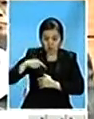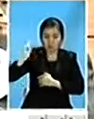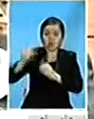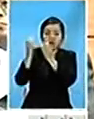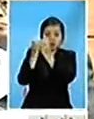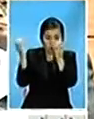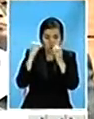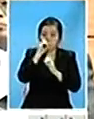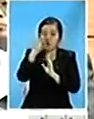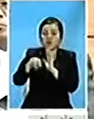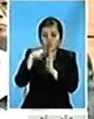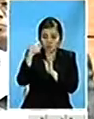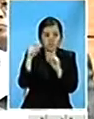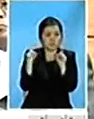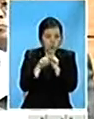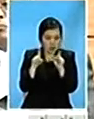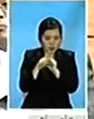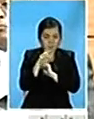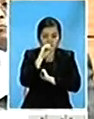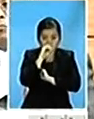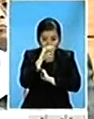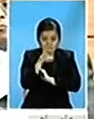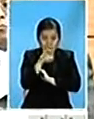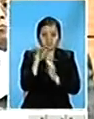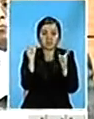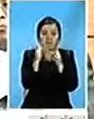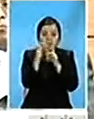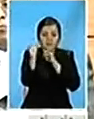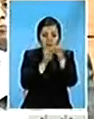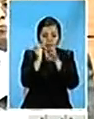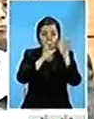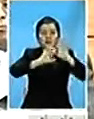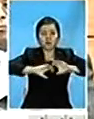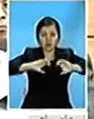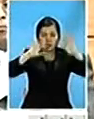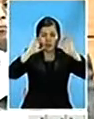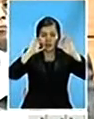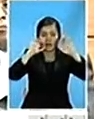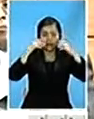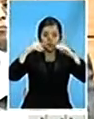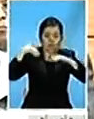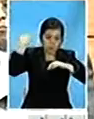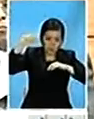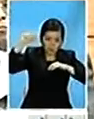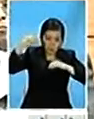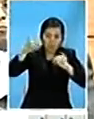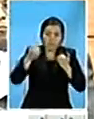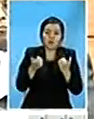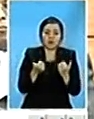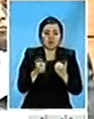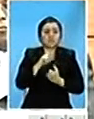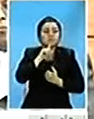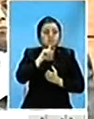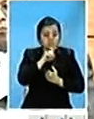ก็ได้ให้เหตุผลนะครับยืนยันคำอธิบายของทางรัฐบาลมาถึงวันนี้ครับถาม